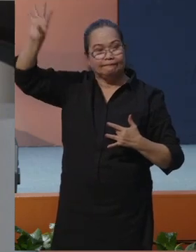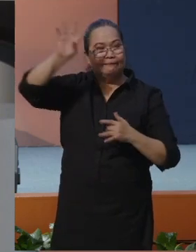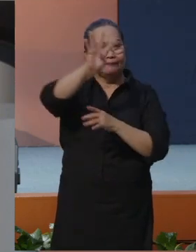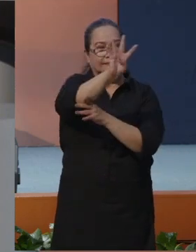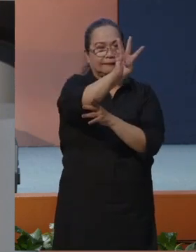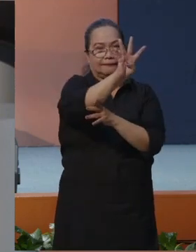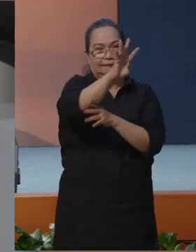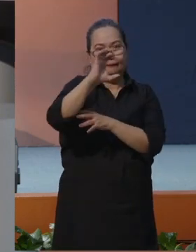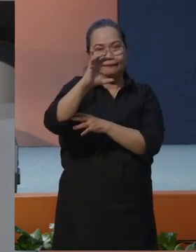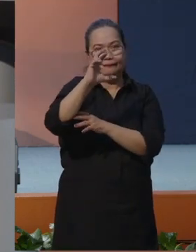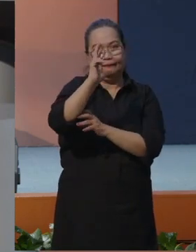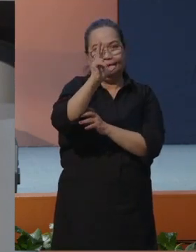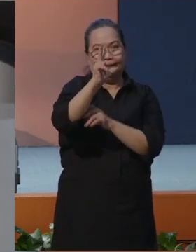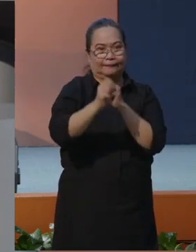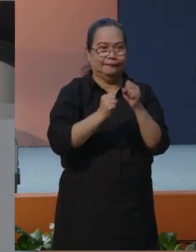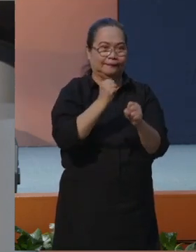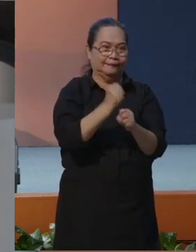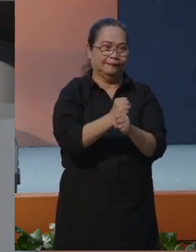430 years.